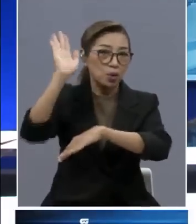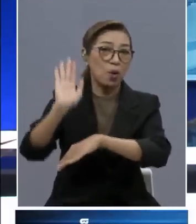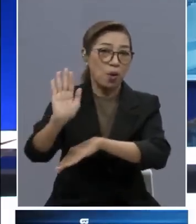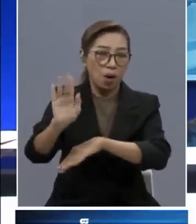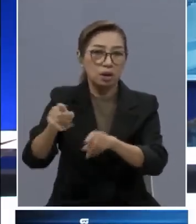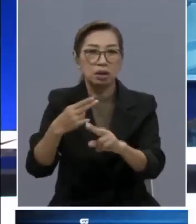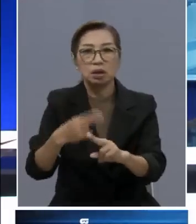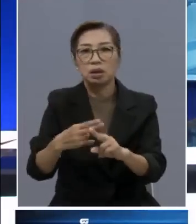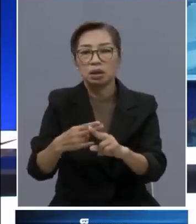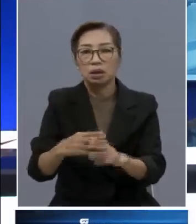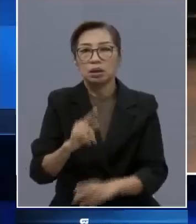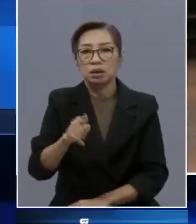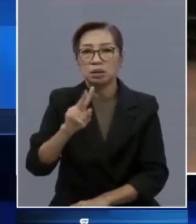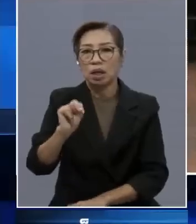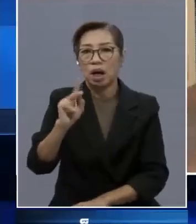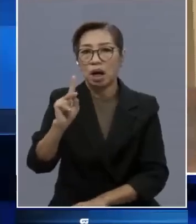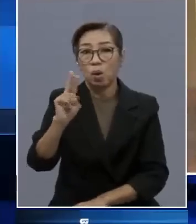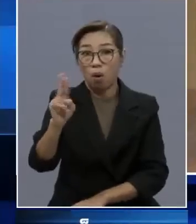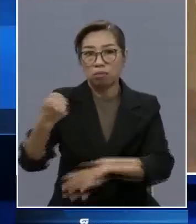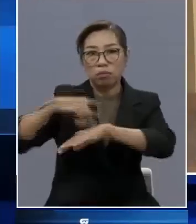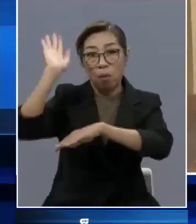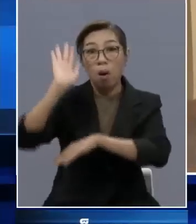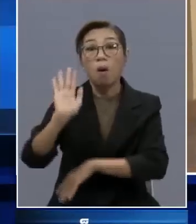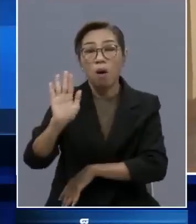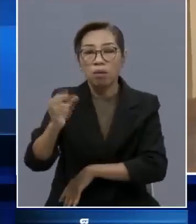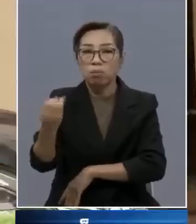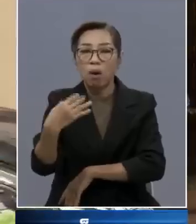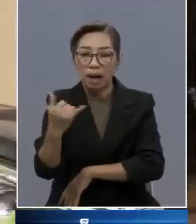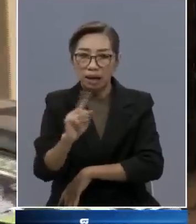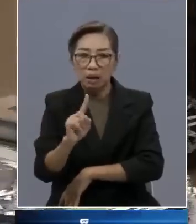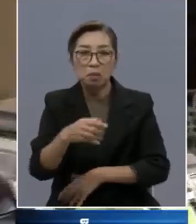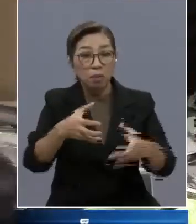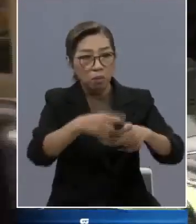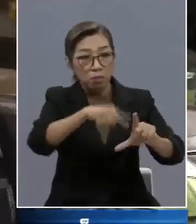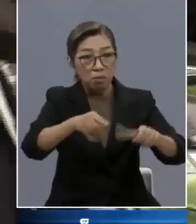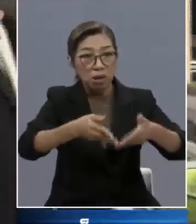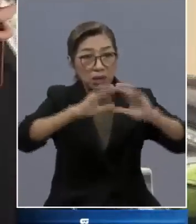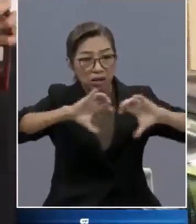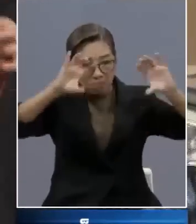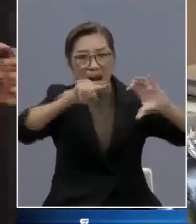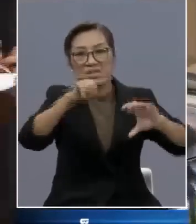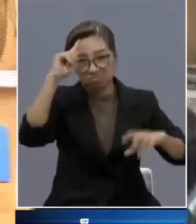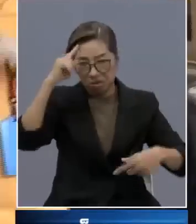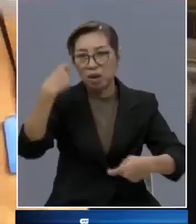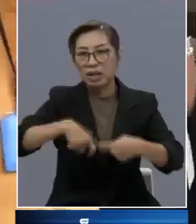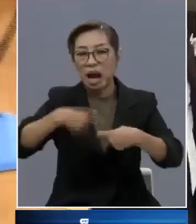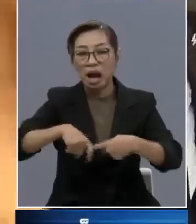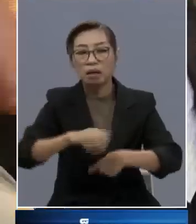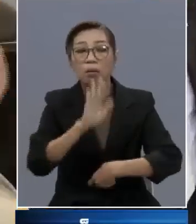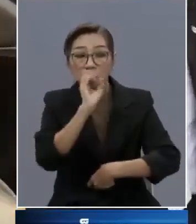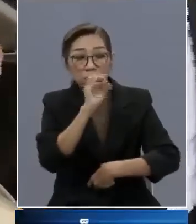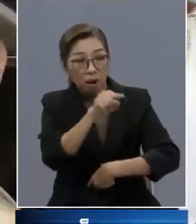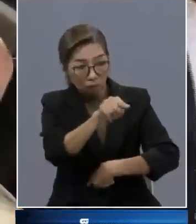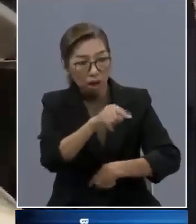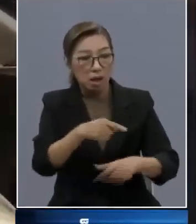แดกธนกรวังบุญคงชนะนะฮะมองเลยว่าการตั้งรัฐบาลของก้าวไกลเนี่ยไม่ใช่เรื่องง่ายนะฮะแล้วก็ฝากให้ก้าวไกลไปบอกคนที่จะมากดดัน